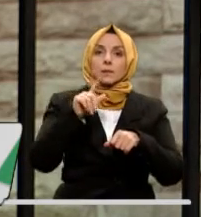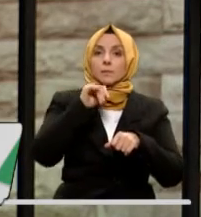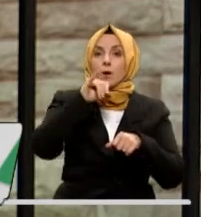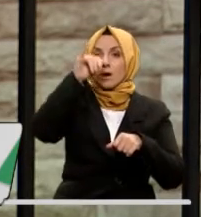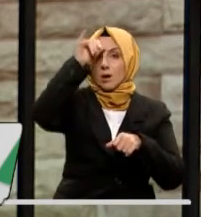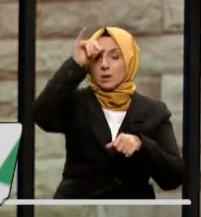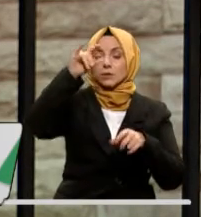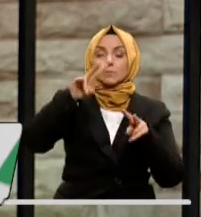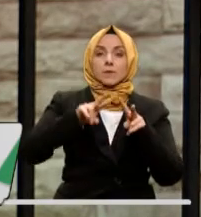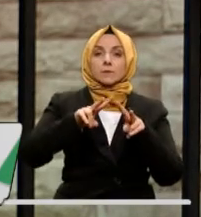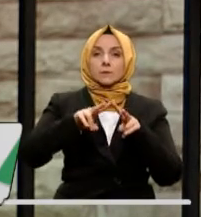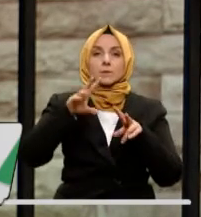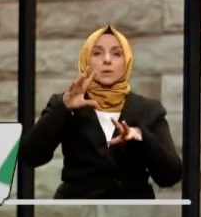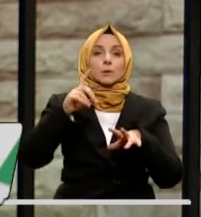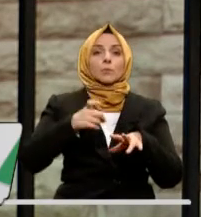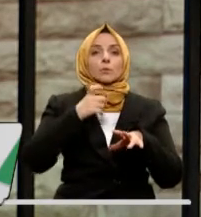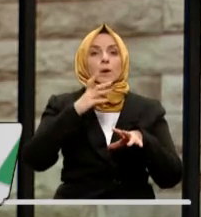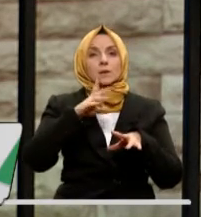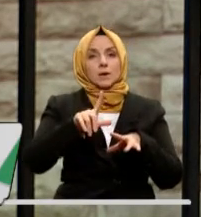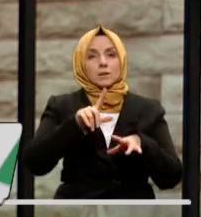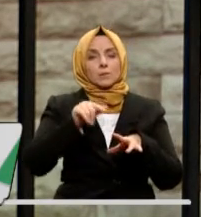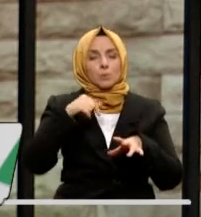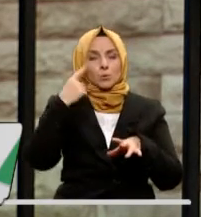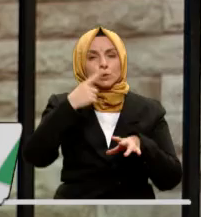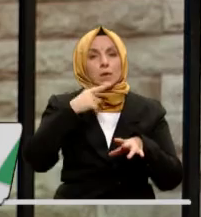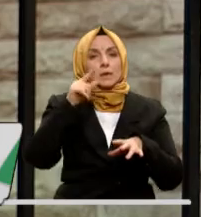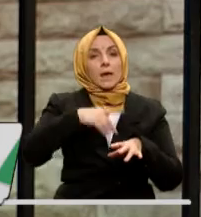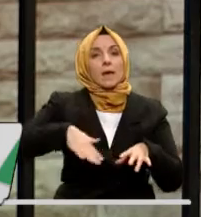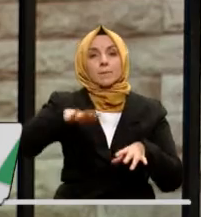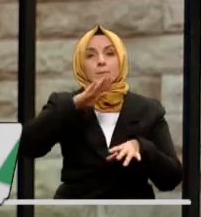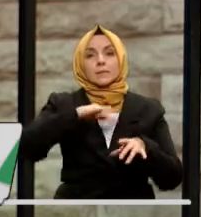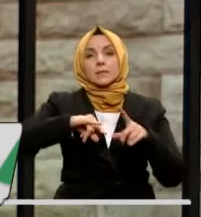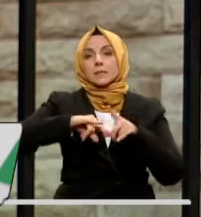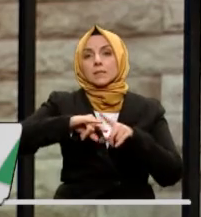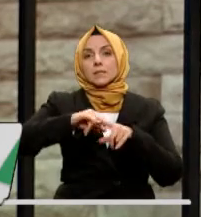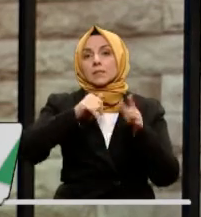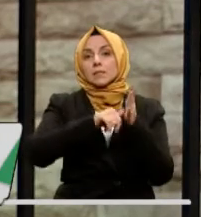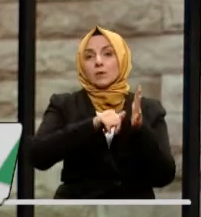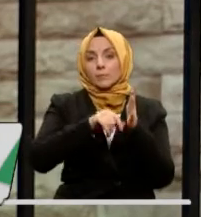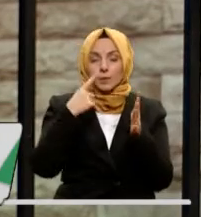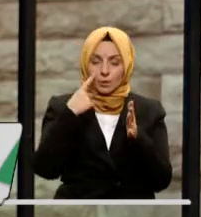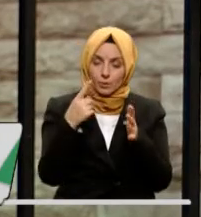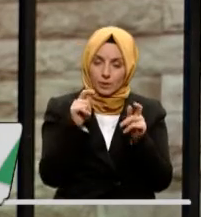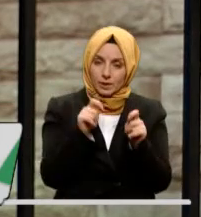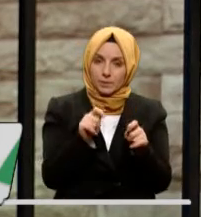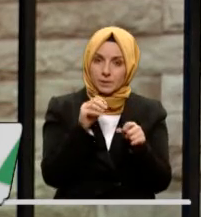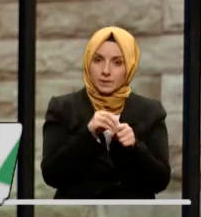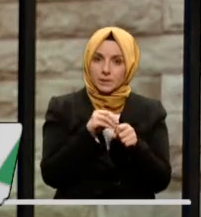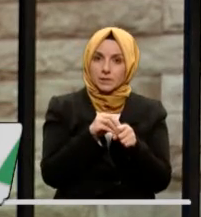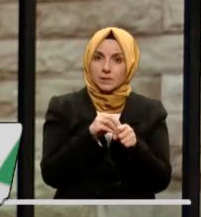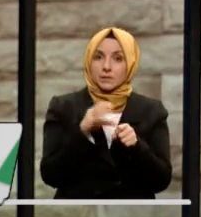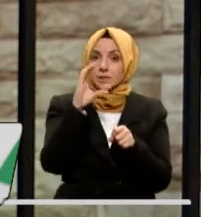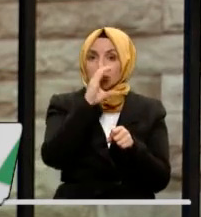gerekiyor Dolayısıyla bunların herbirinin hicri takvime göre yapıldığından dolayı da İslam geleneğinde takvim ayrı bir